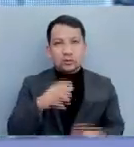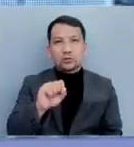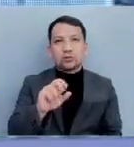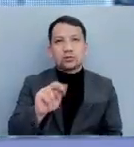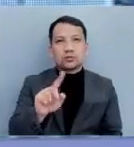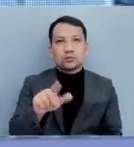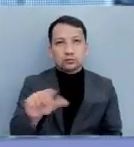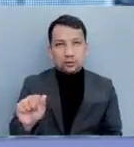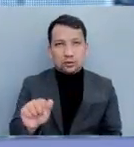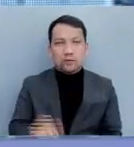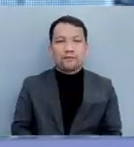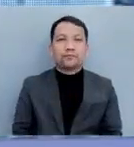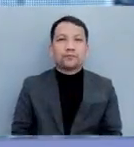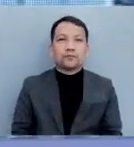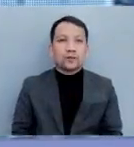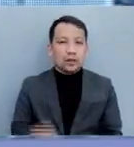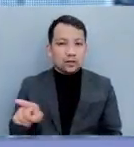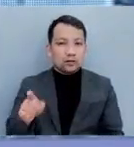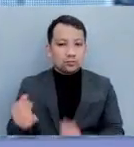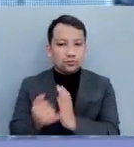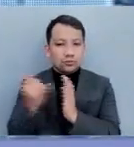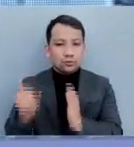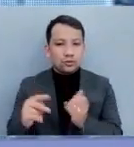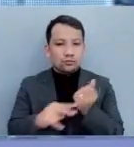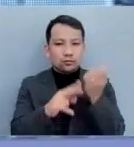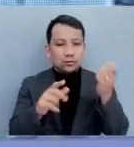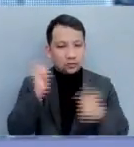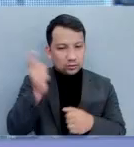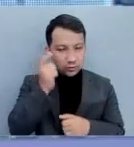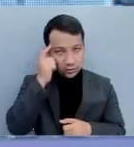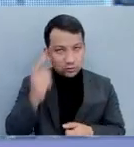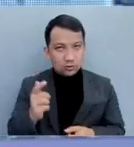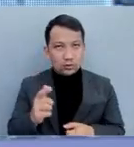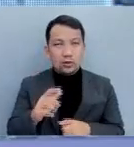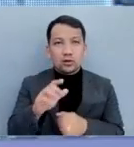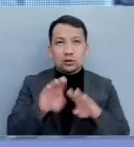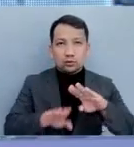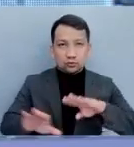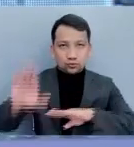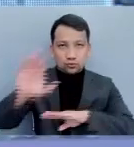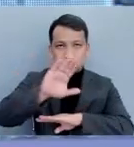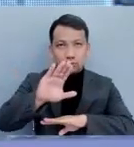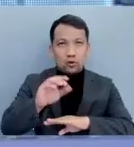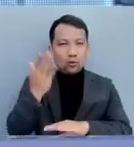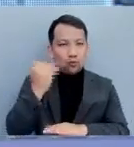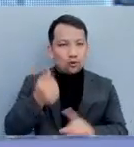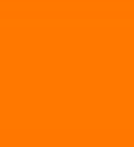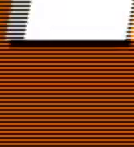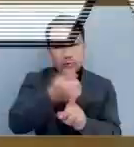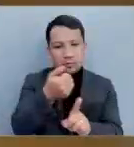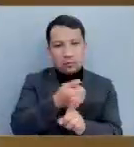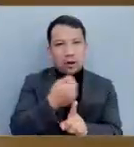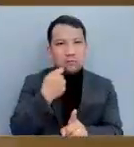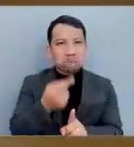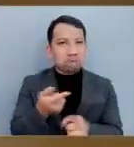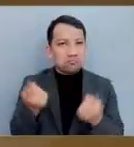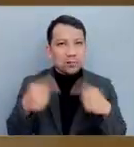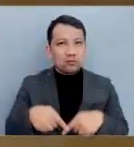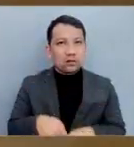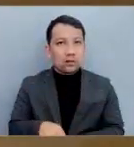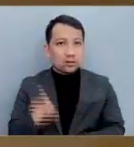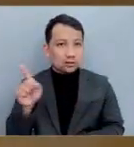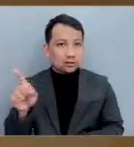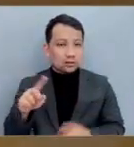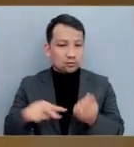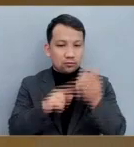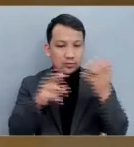Idinimanda ng isang mamahayag ng vice alcalde ng Donsol, Sorsogon dahil sa pananapak nito sa kanya. Sinuntok umano ni Vice